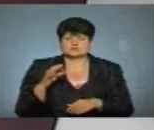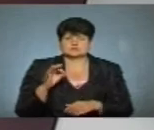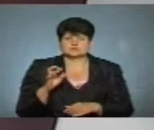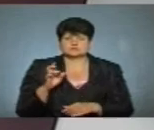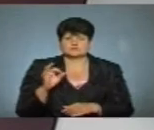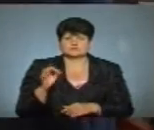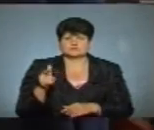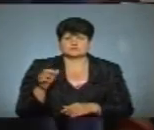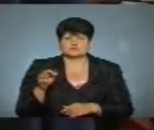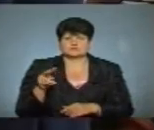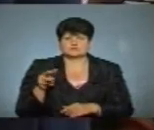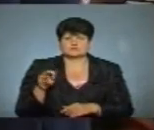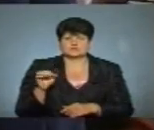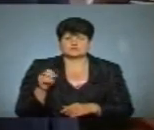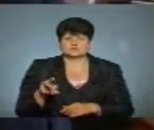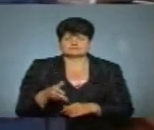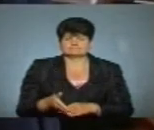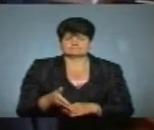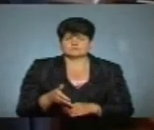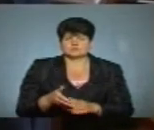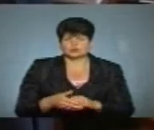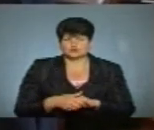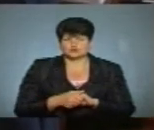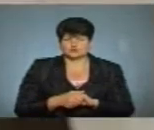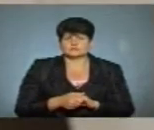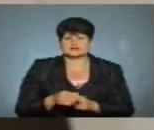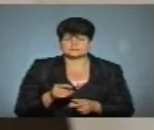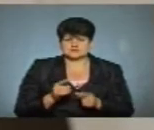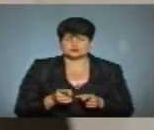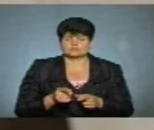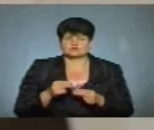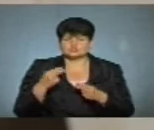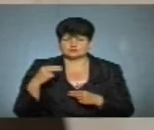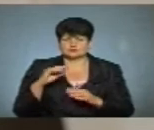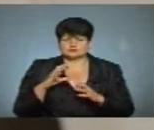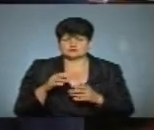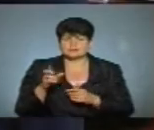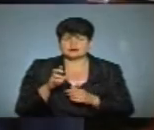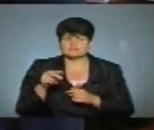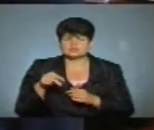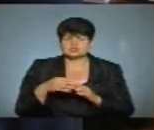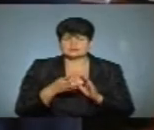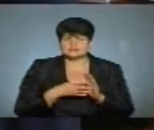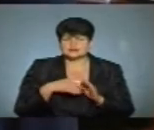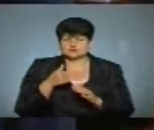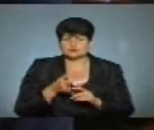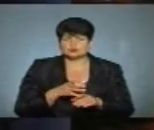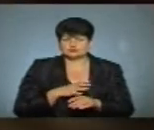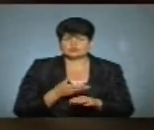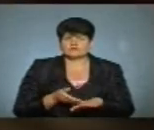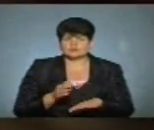Богомол. Пожати руку дійсному чемпіону світу. Я знаю, що в березні 2019 року це було важко,